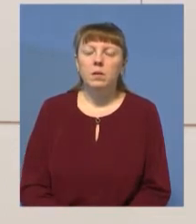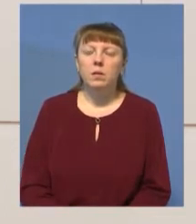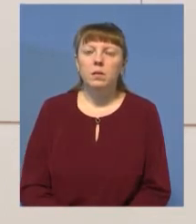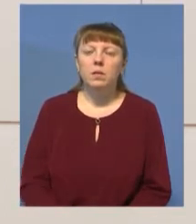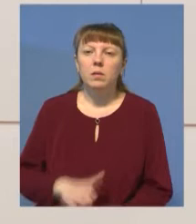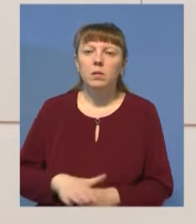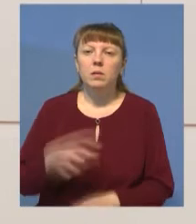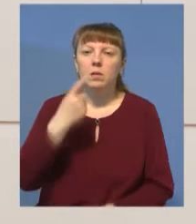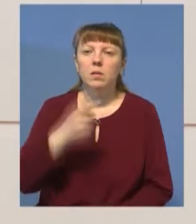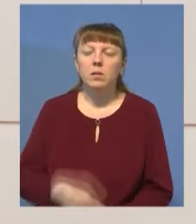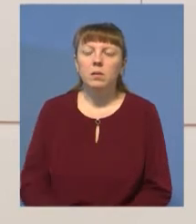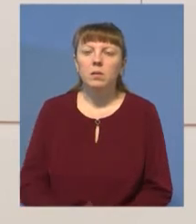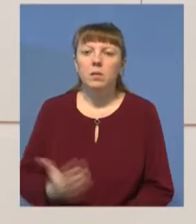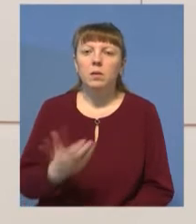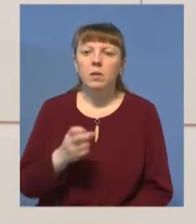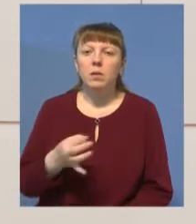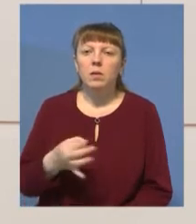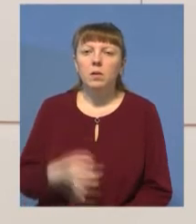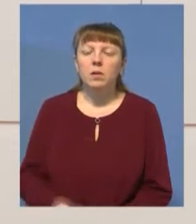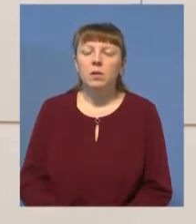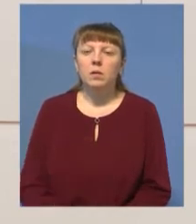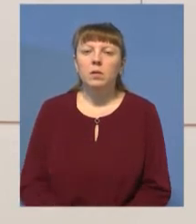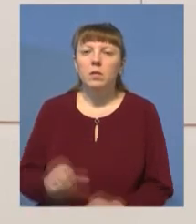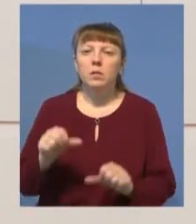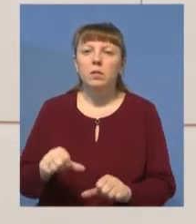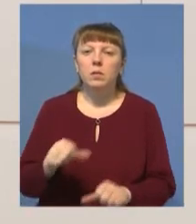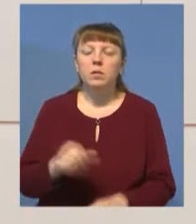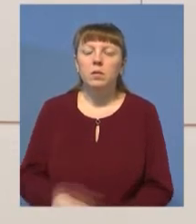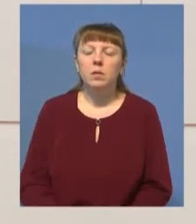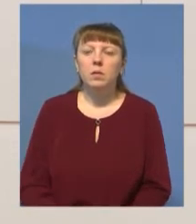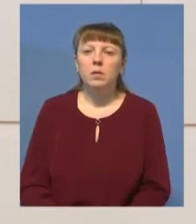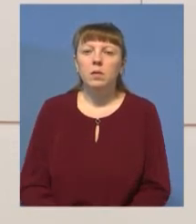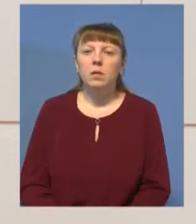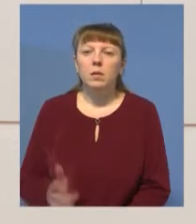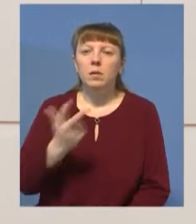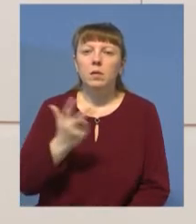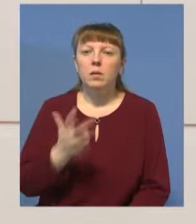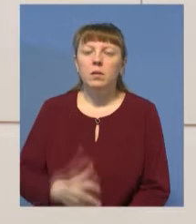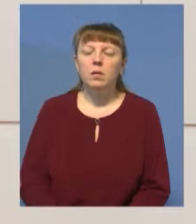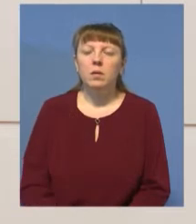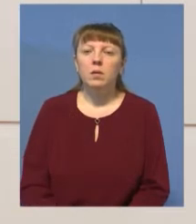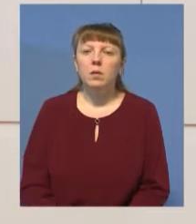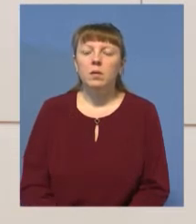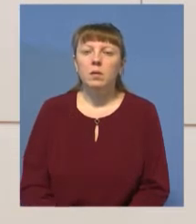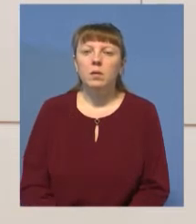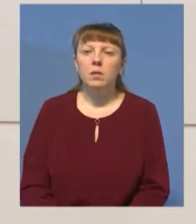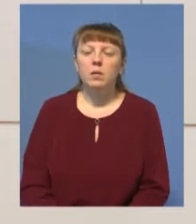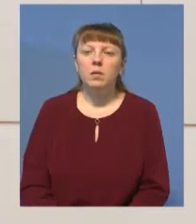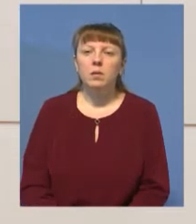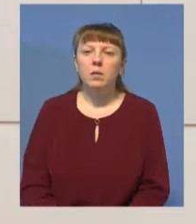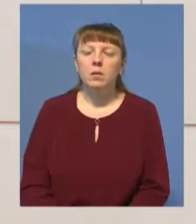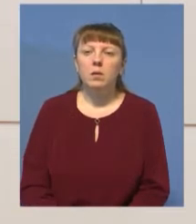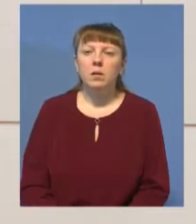уполномоченным органом в данной области, это комитетом по защите прав потребителей. И третья ступень – это уже